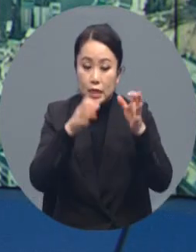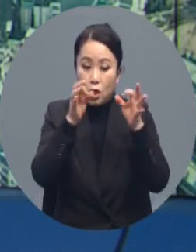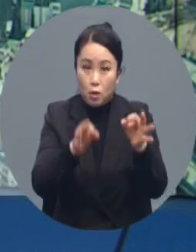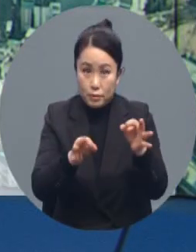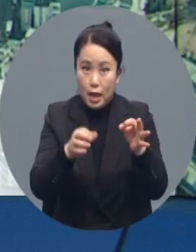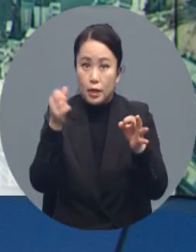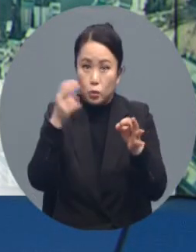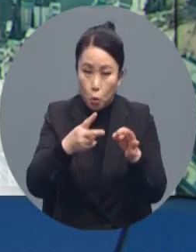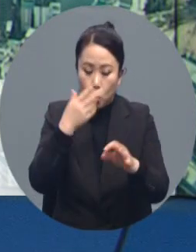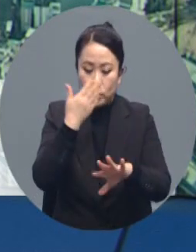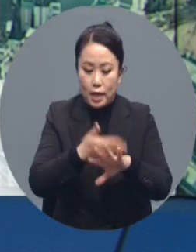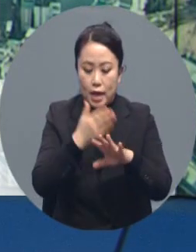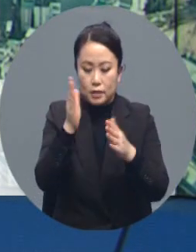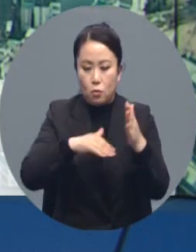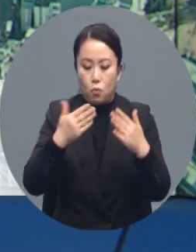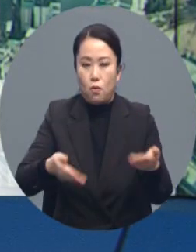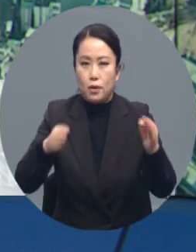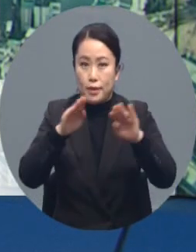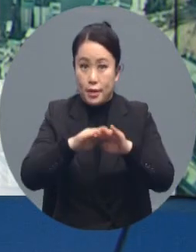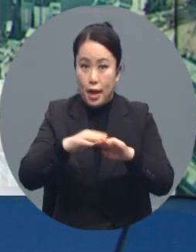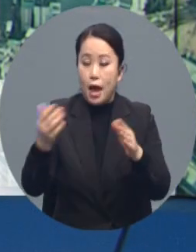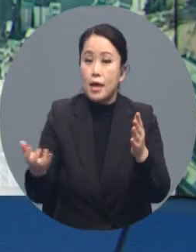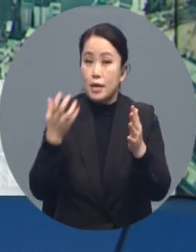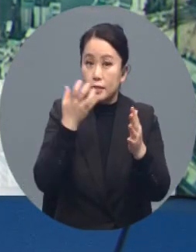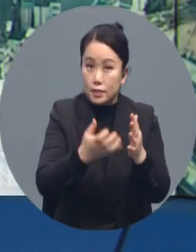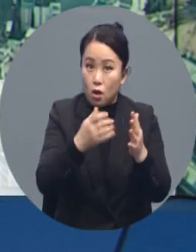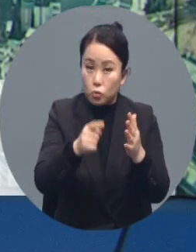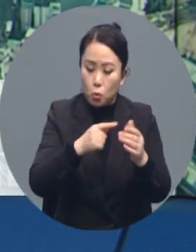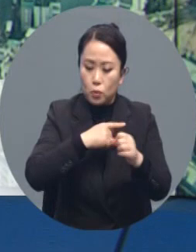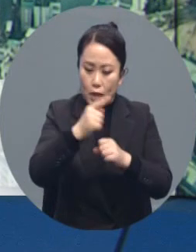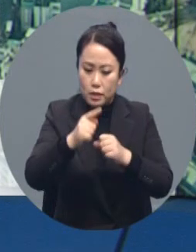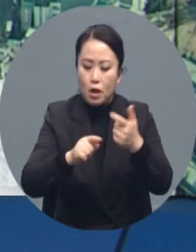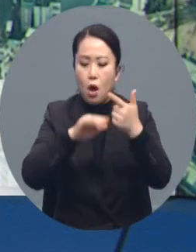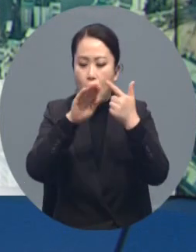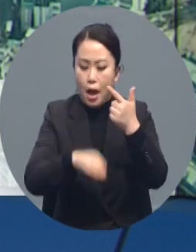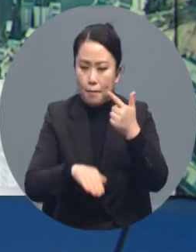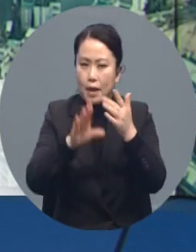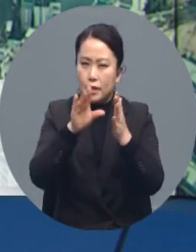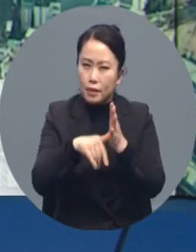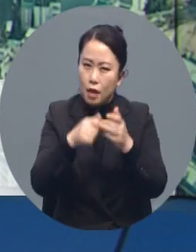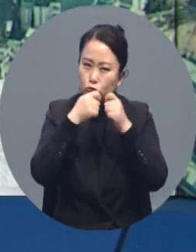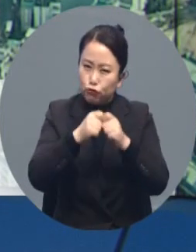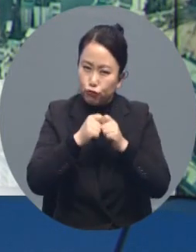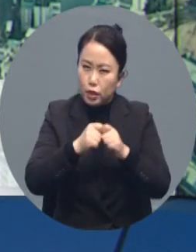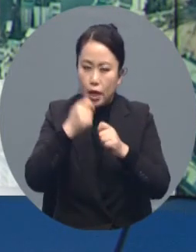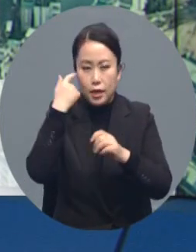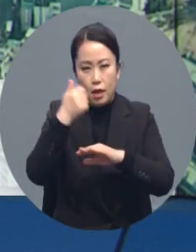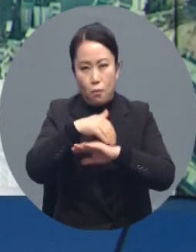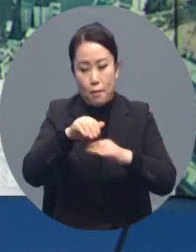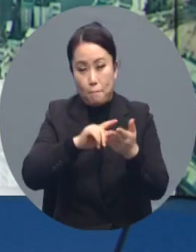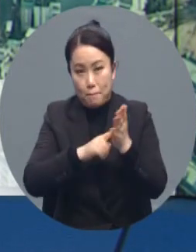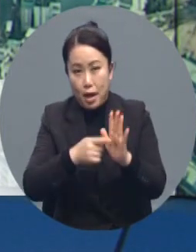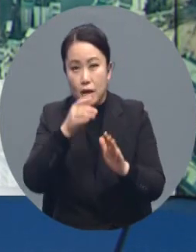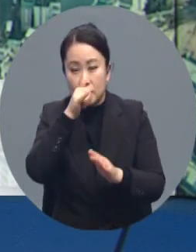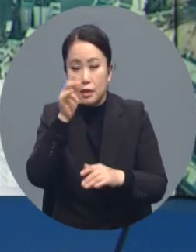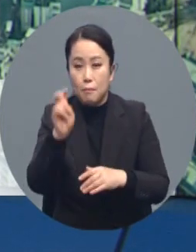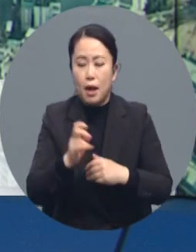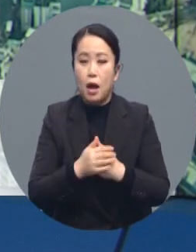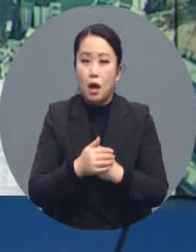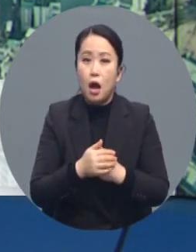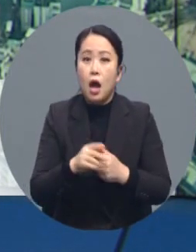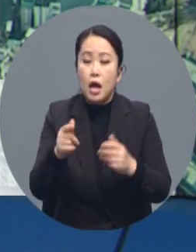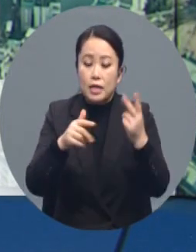산업은행에 이어 다른 공공기관들의 이전도 내년 하반기쯤 구체화될 전망입니다. 2차 공공기관 이전을